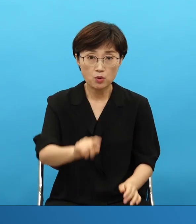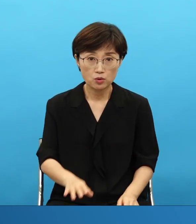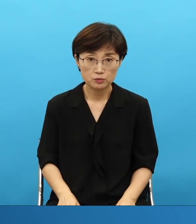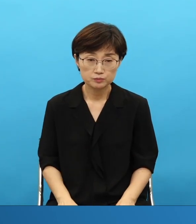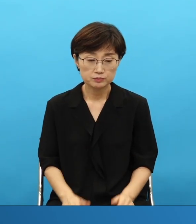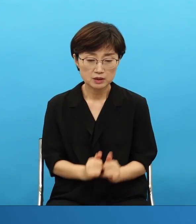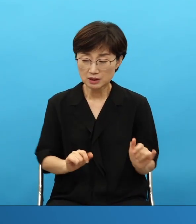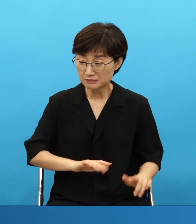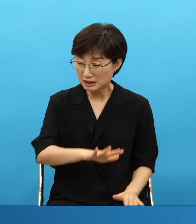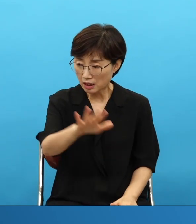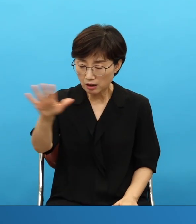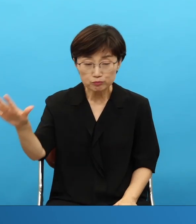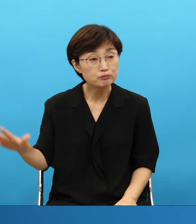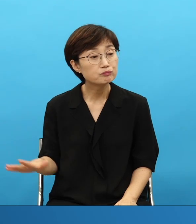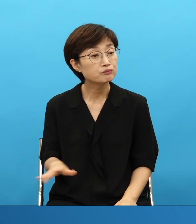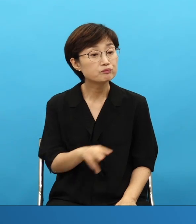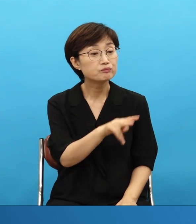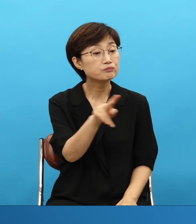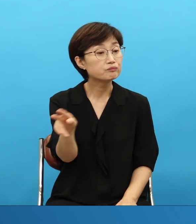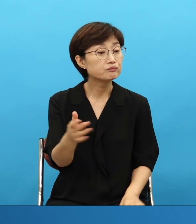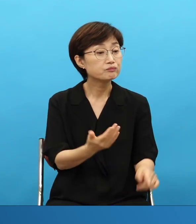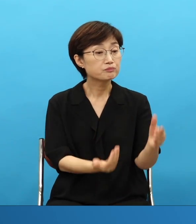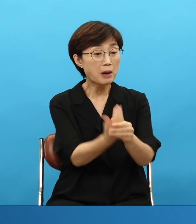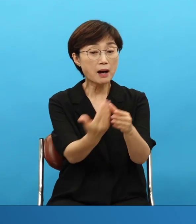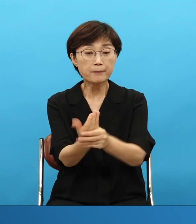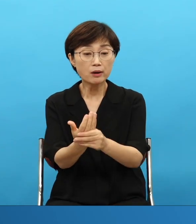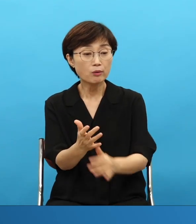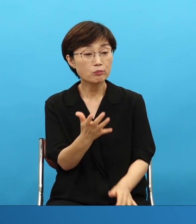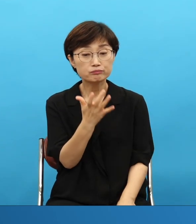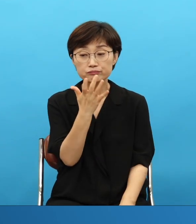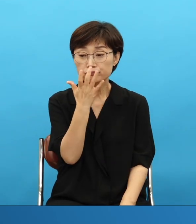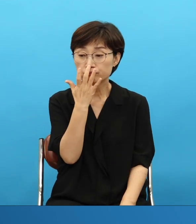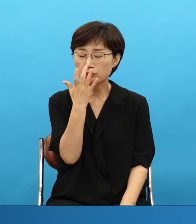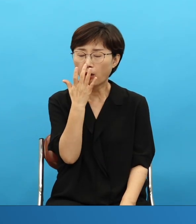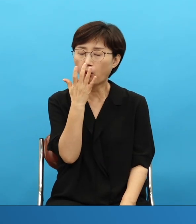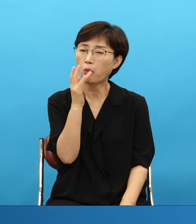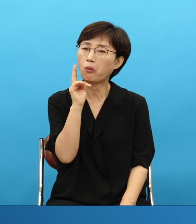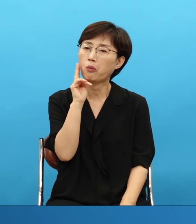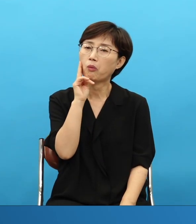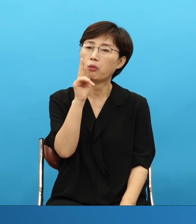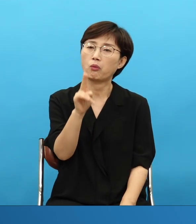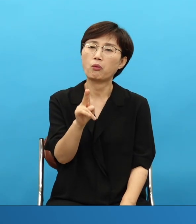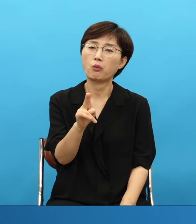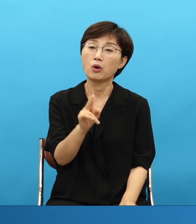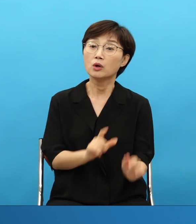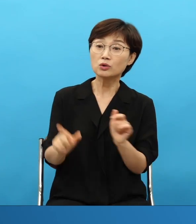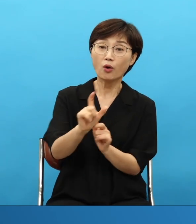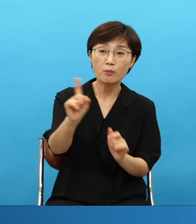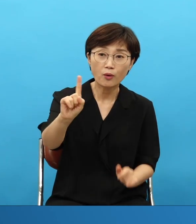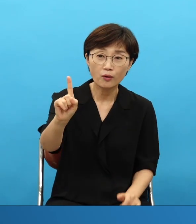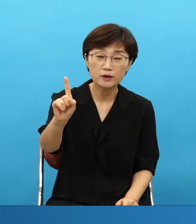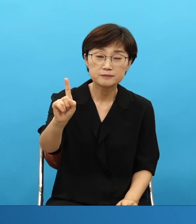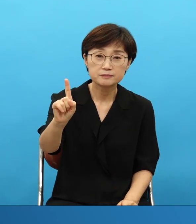감각도 없어요. The bigger problem is they're all desensitized to this. 더더욱 큰 문제는 뭡니까?